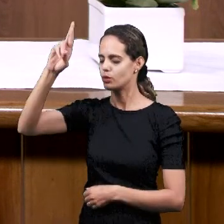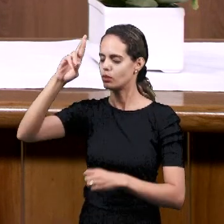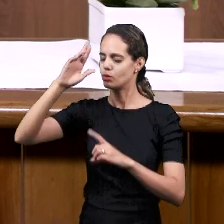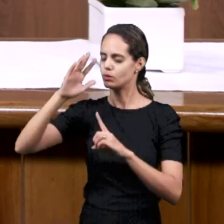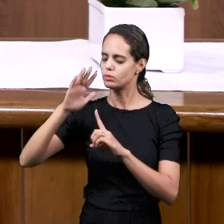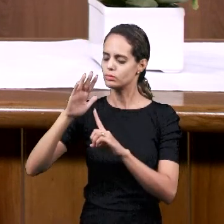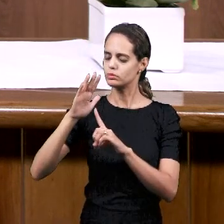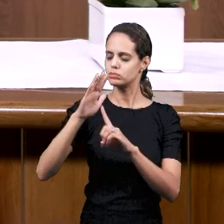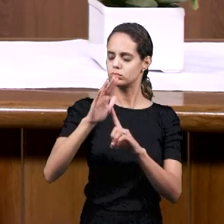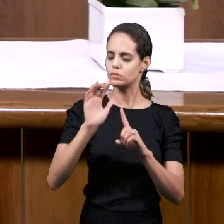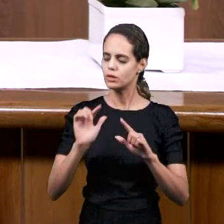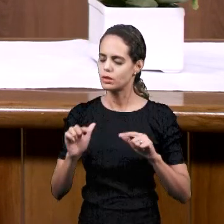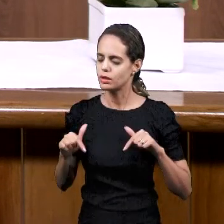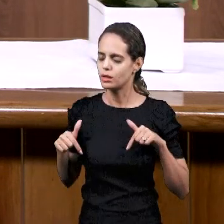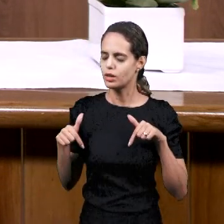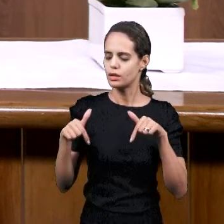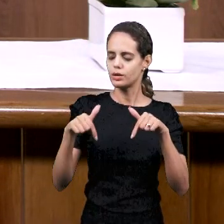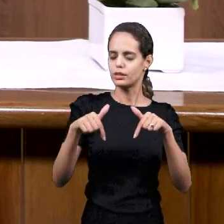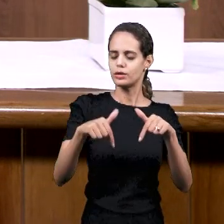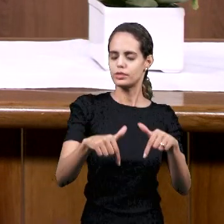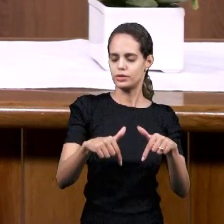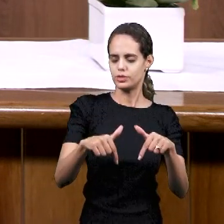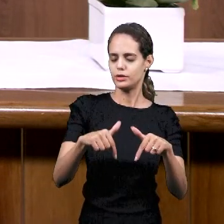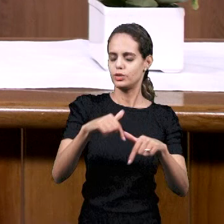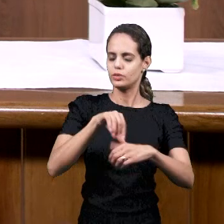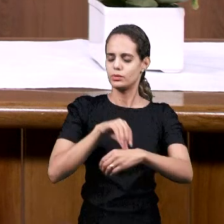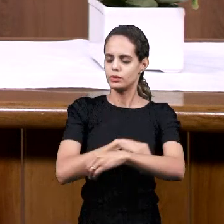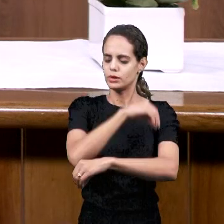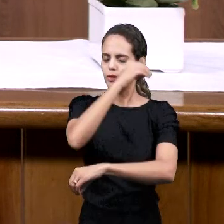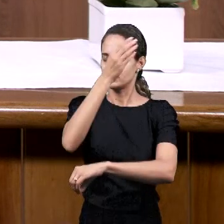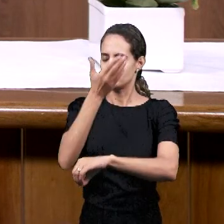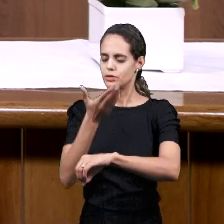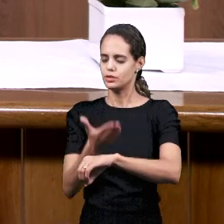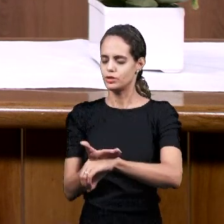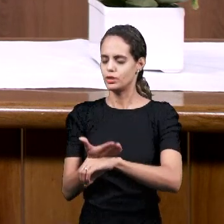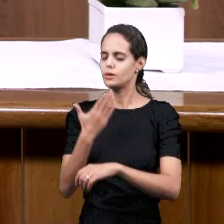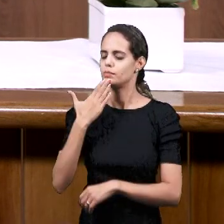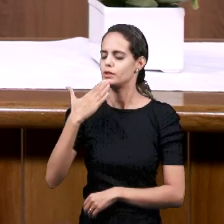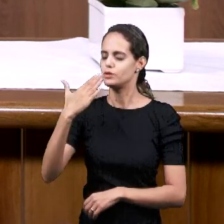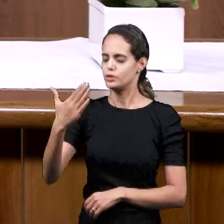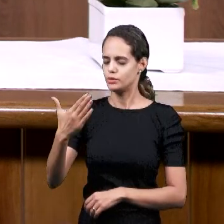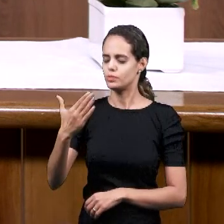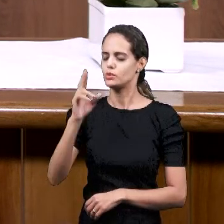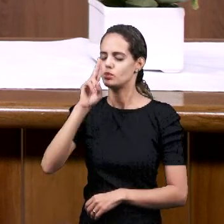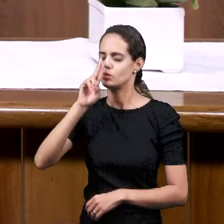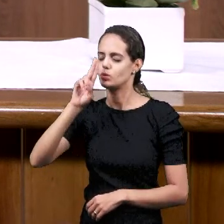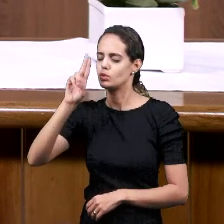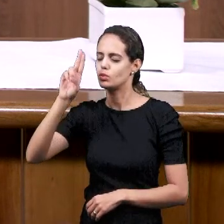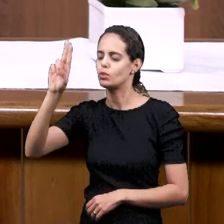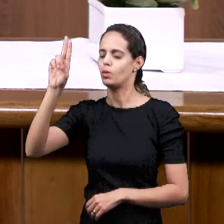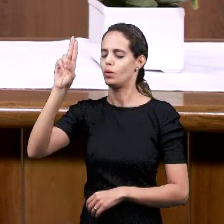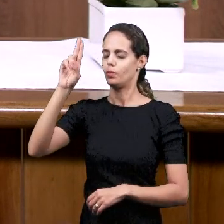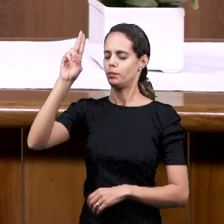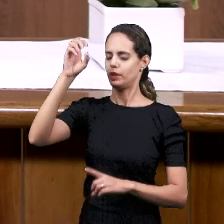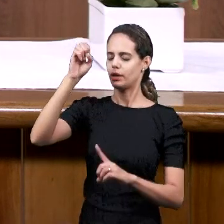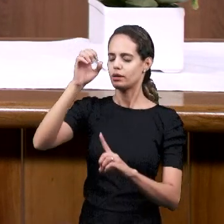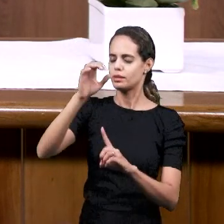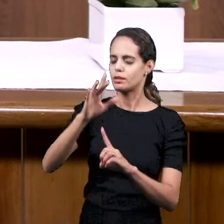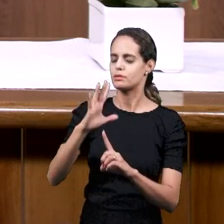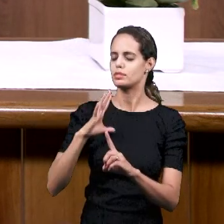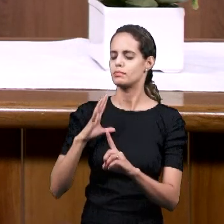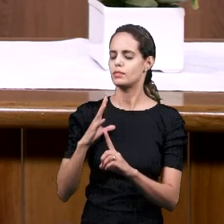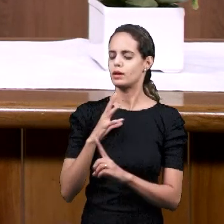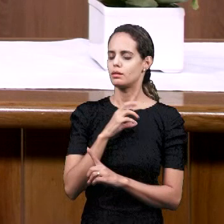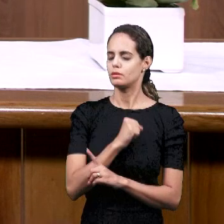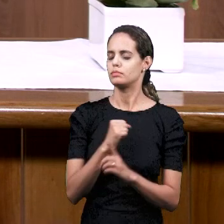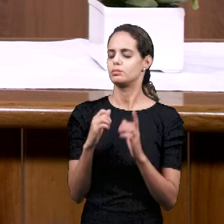puisses continuer à agir dans nos vies le long de cette journée. Et en ton nom, nous disons que la grâce merveilleuse du Seigneur et Sauveur Jésus-Christ,